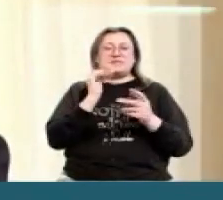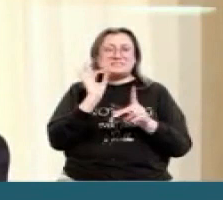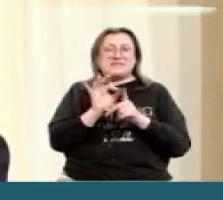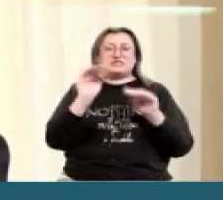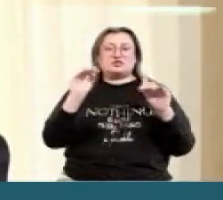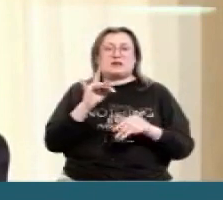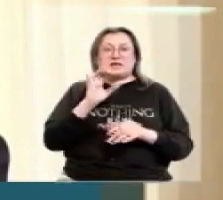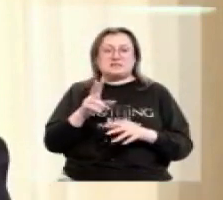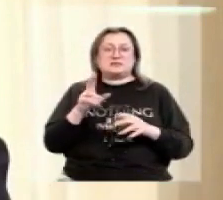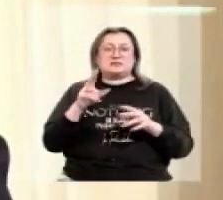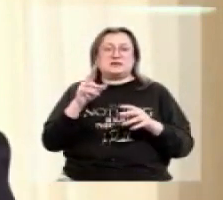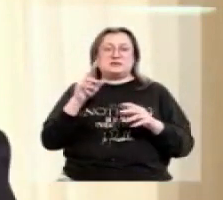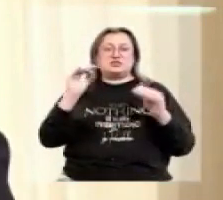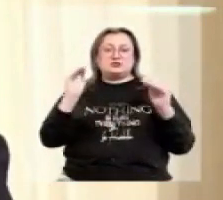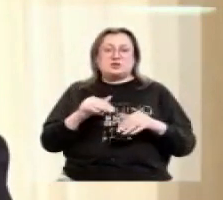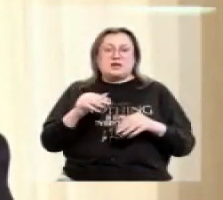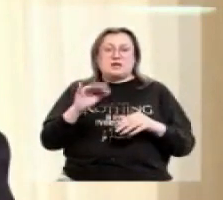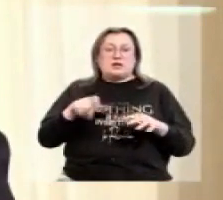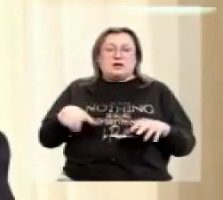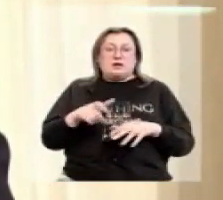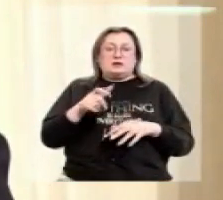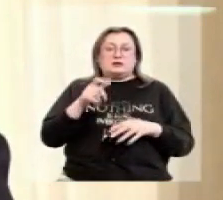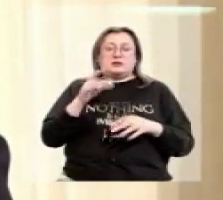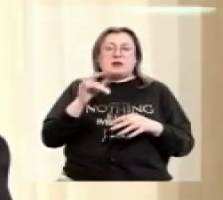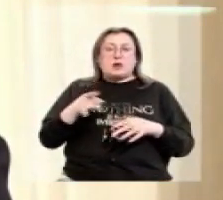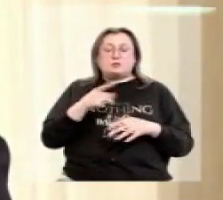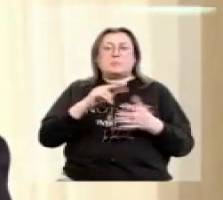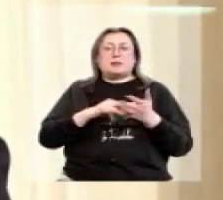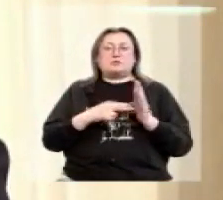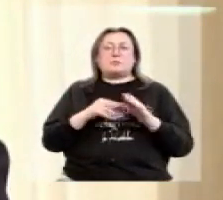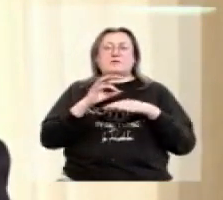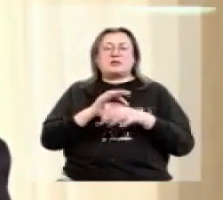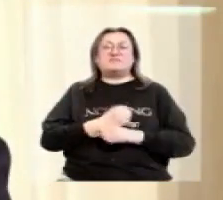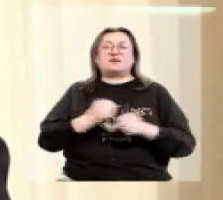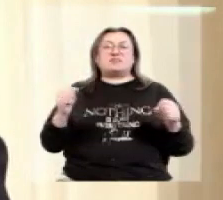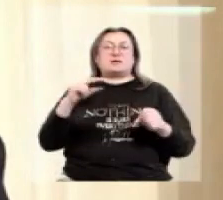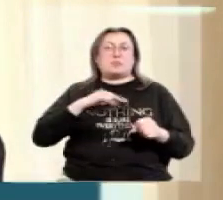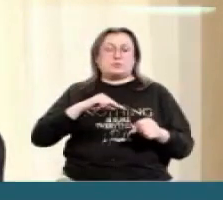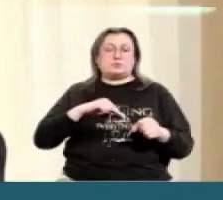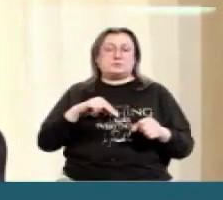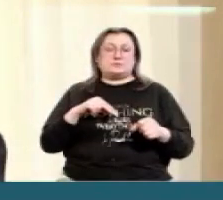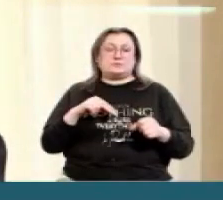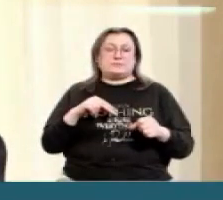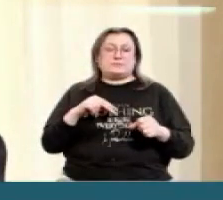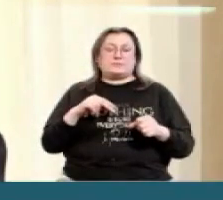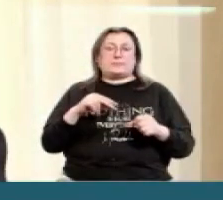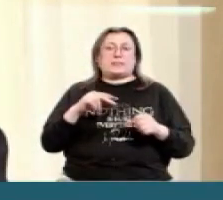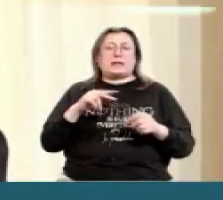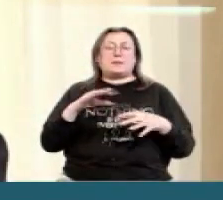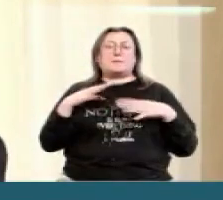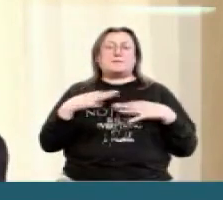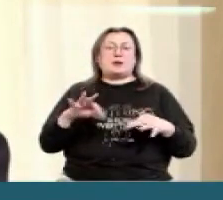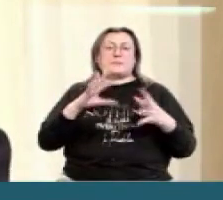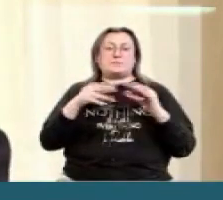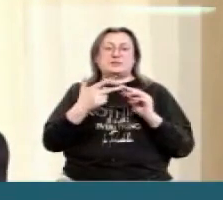заторов в период прохождения талых вод на реке района планируется проведение взрывных работ предварительным